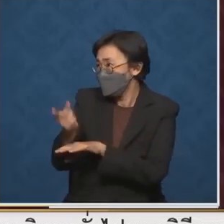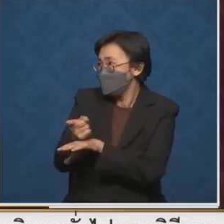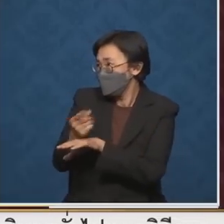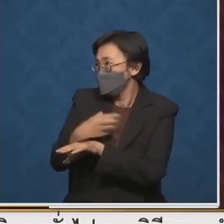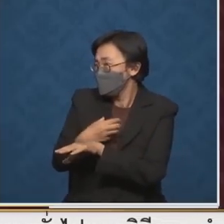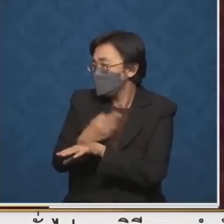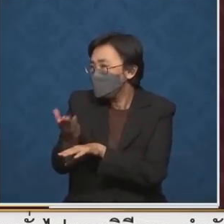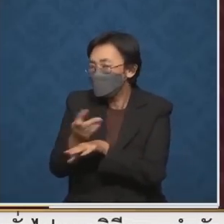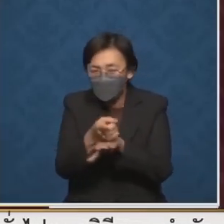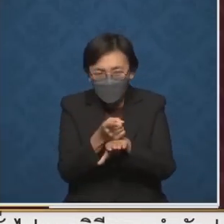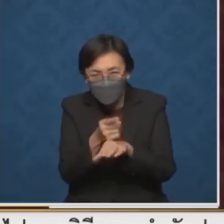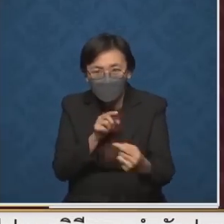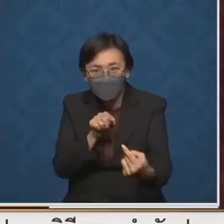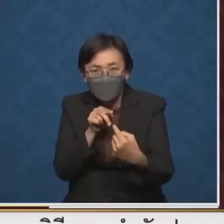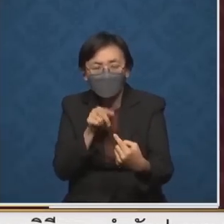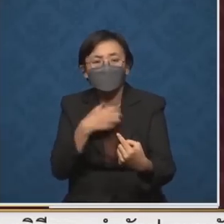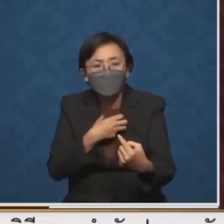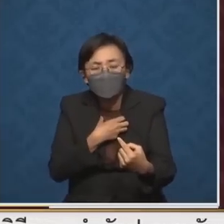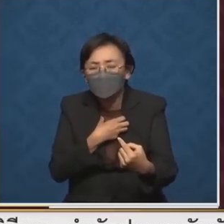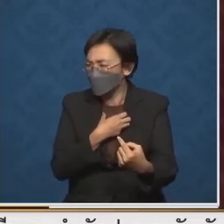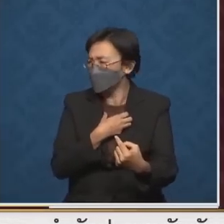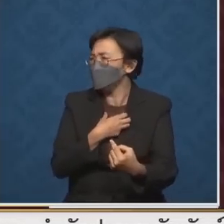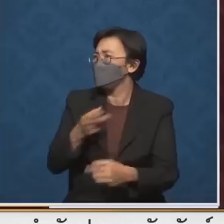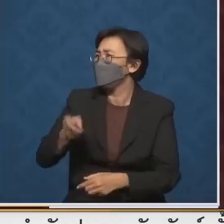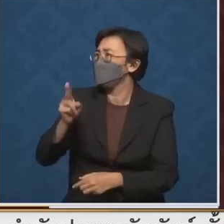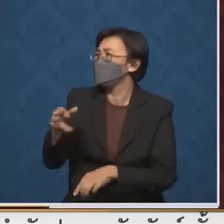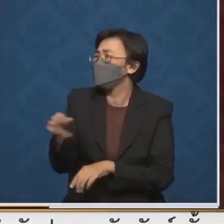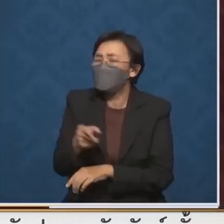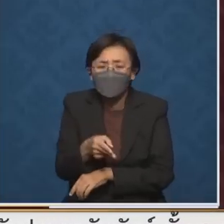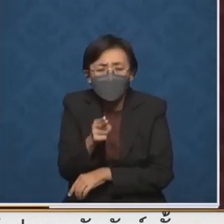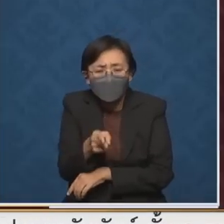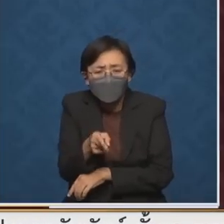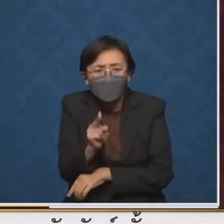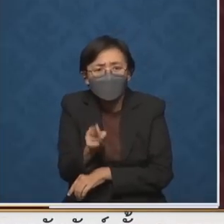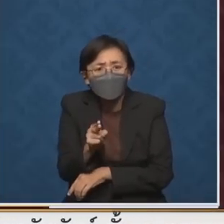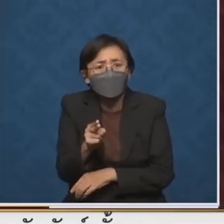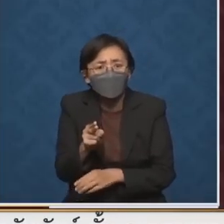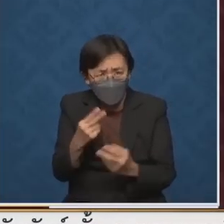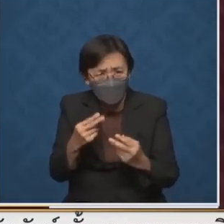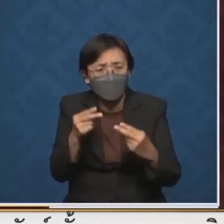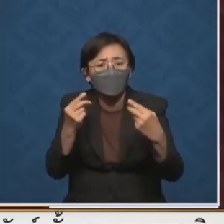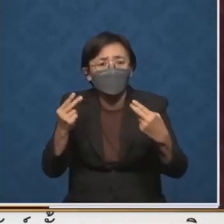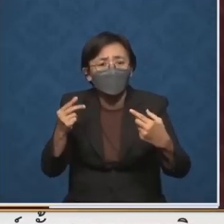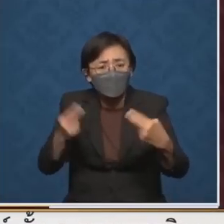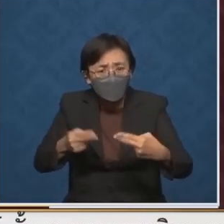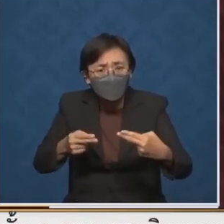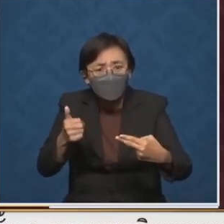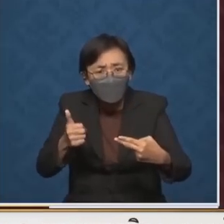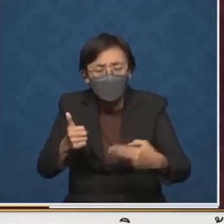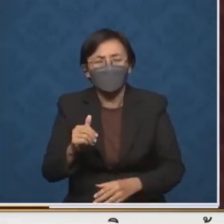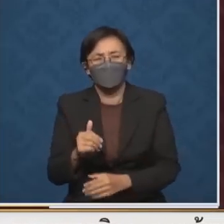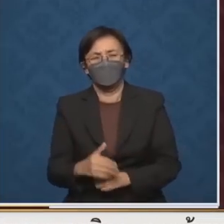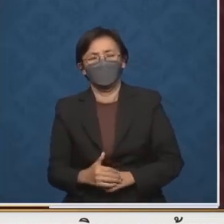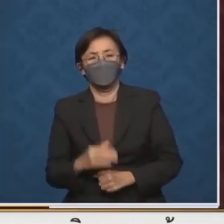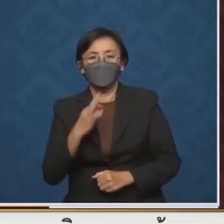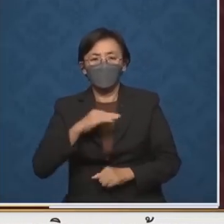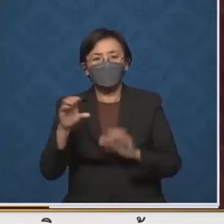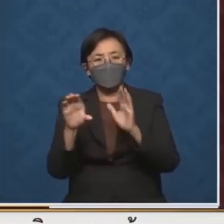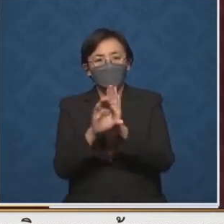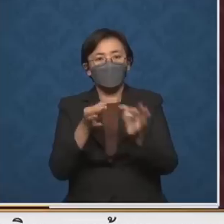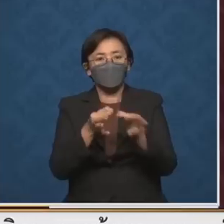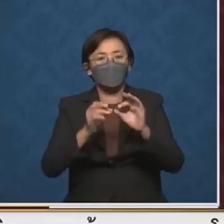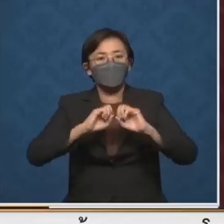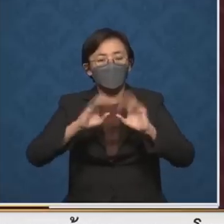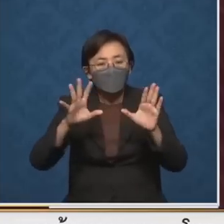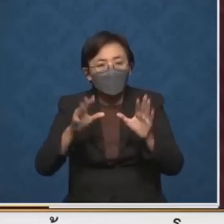แกปแลวมจะไปซู่เขาได้เลยń estáที่ผมดึงมาเพระว่าเหมาชนนี้แดงภาพได้เห็นชัด